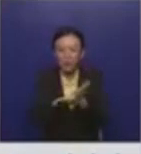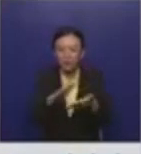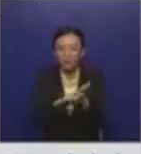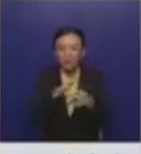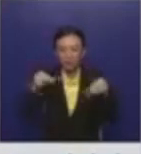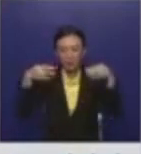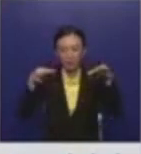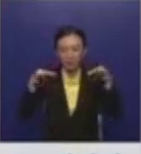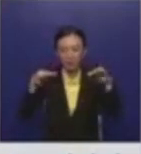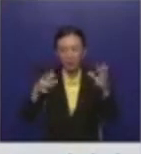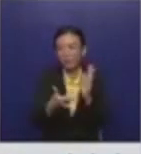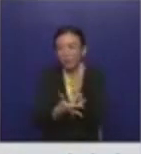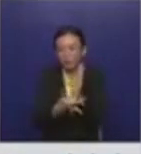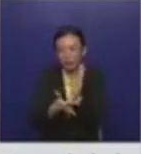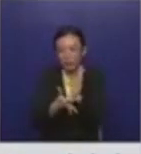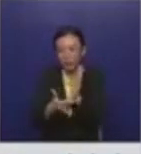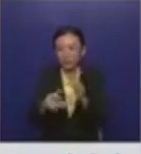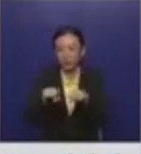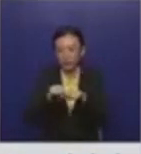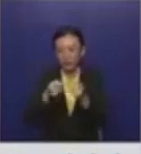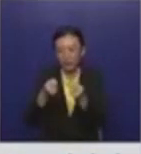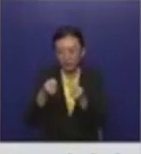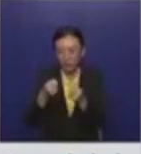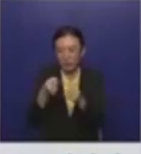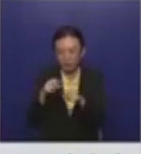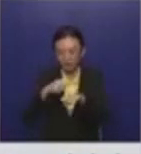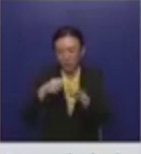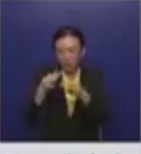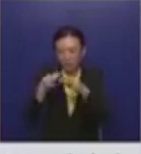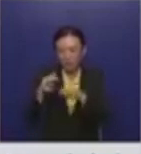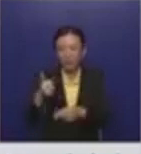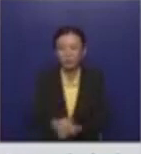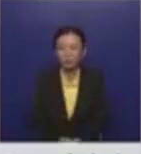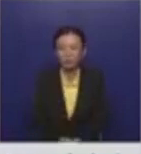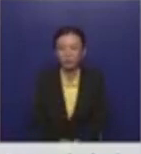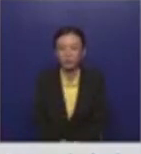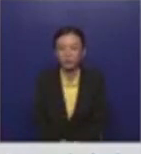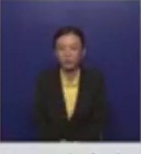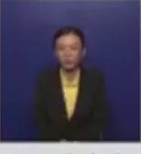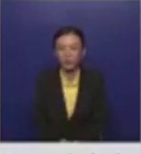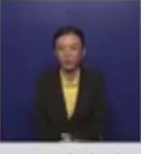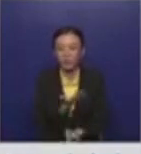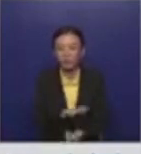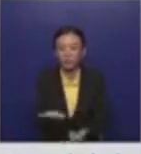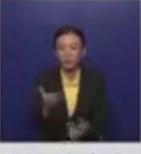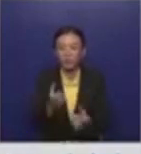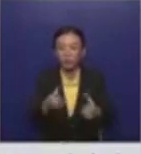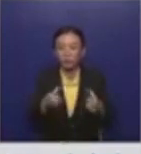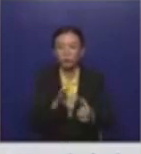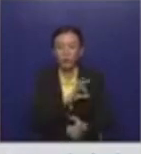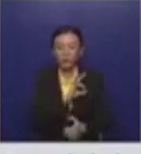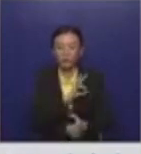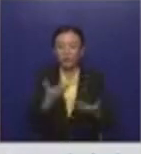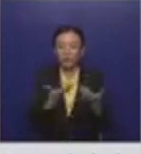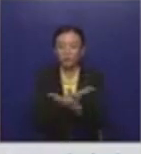างๆก็เอื้ออำนวยกันไปและมีบทลงโทษนะครับประเด็นที่เพื่อนสมาชิกอภิปรายไปที่น่าสังเกต